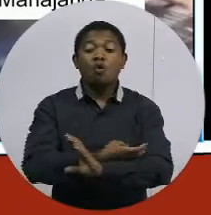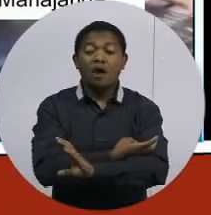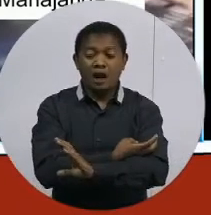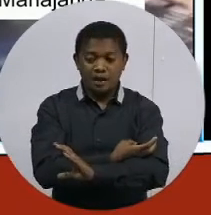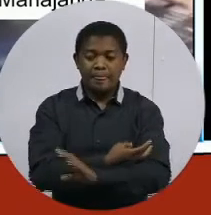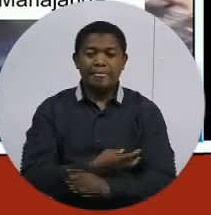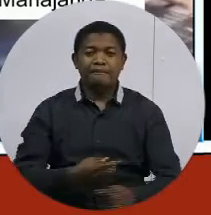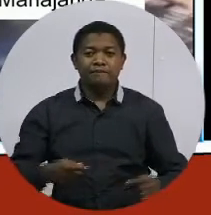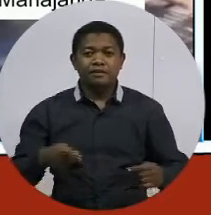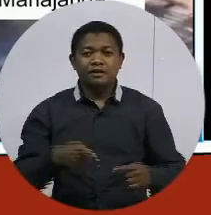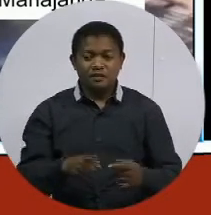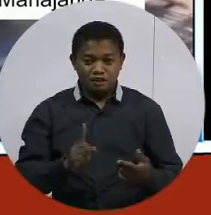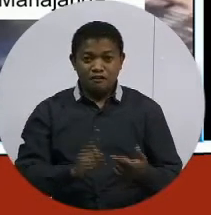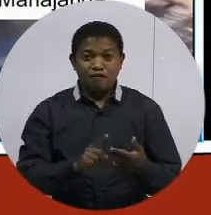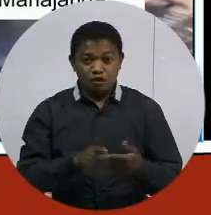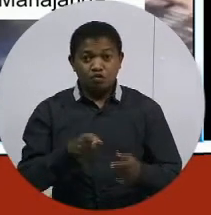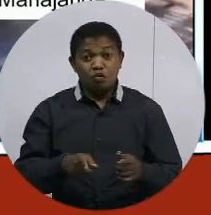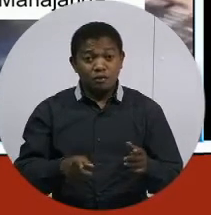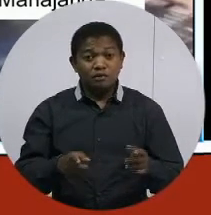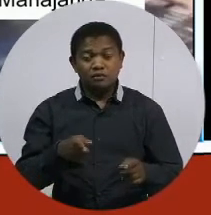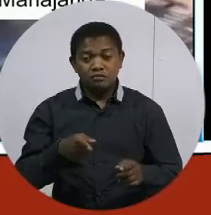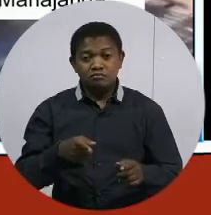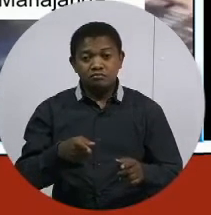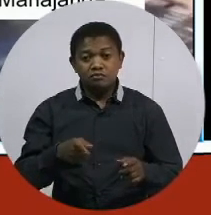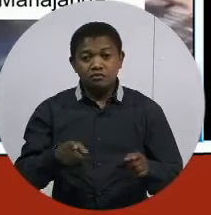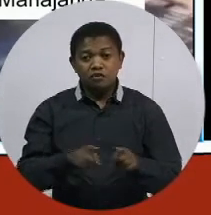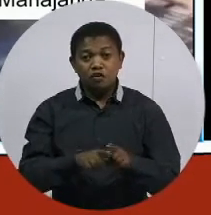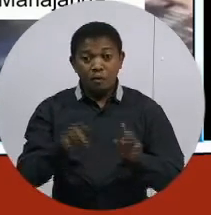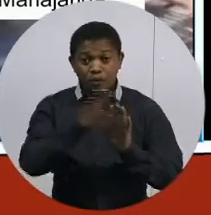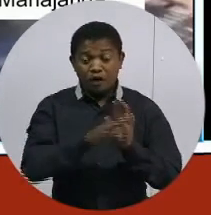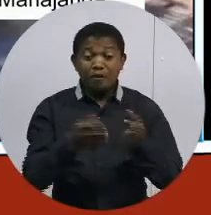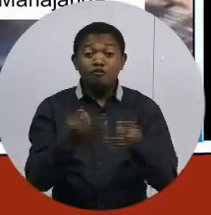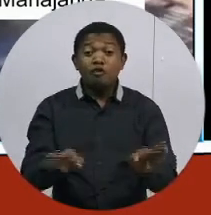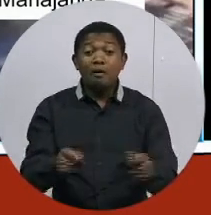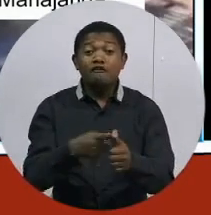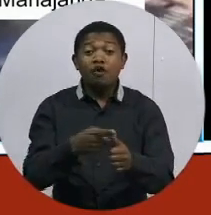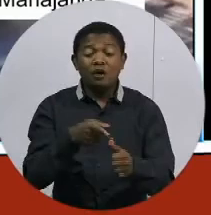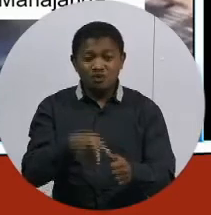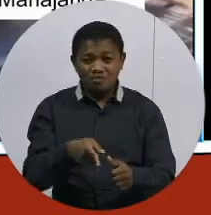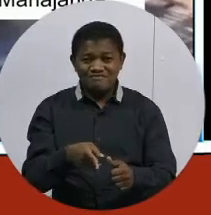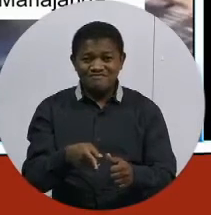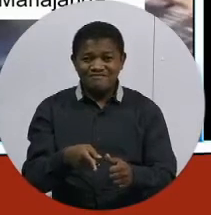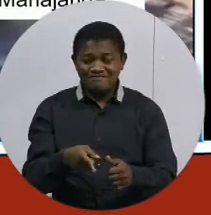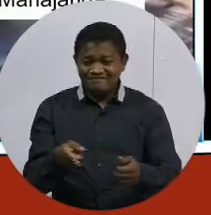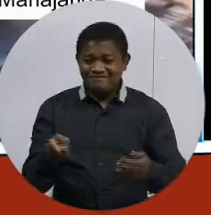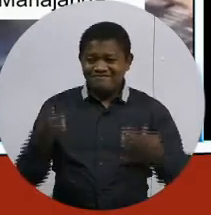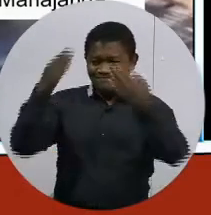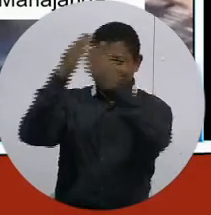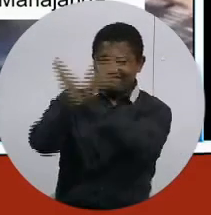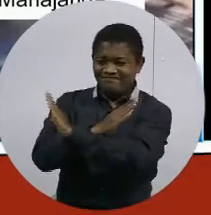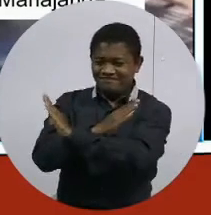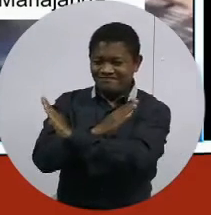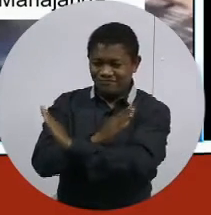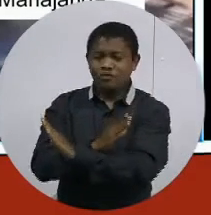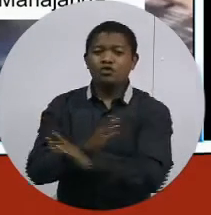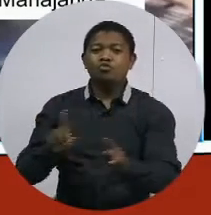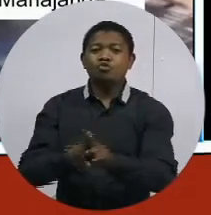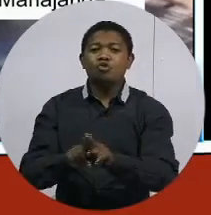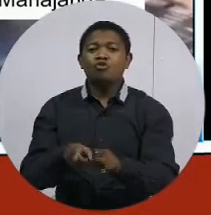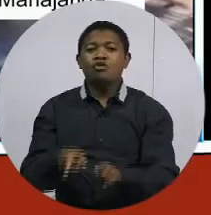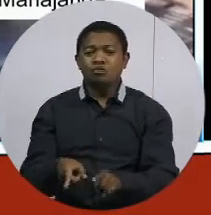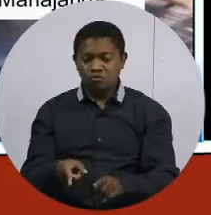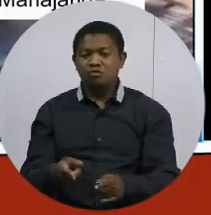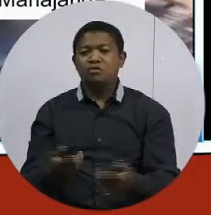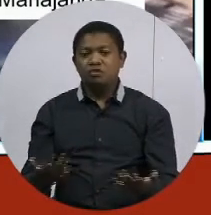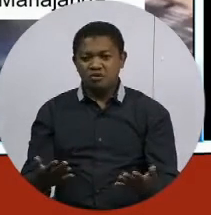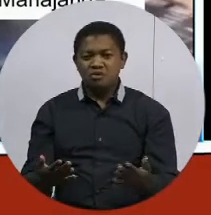ti dire ni coronavirus et ton niveau ni farta bonne dingena faru zenator ni ceci au bonne ni